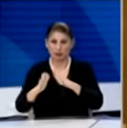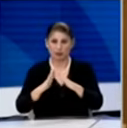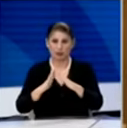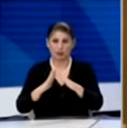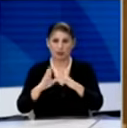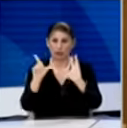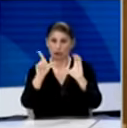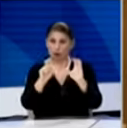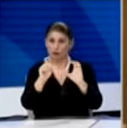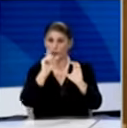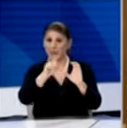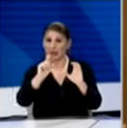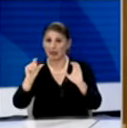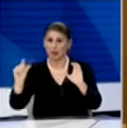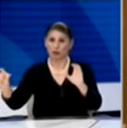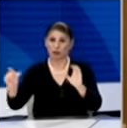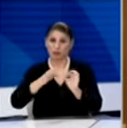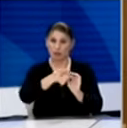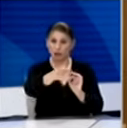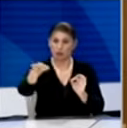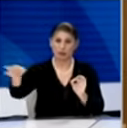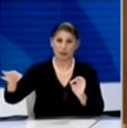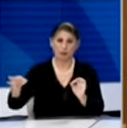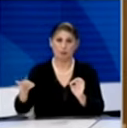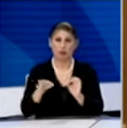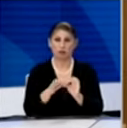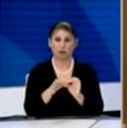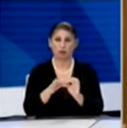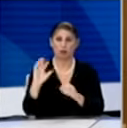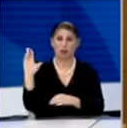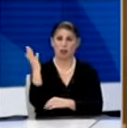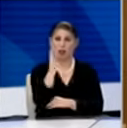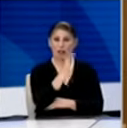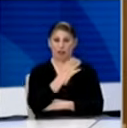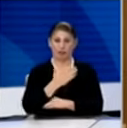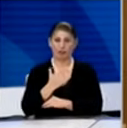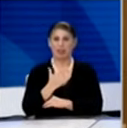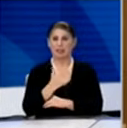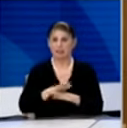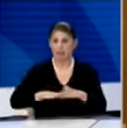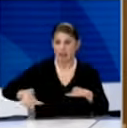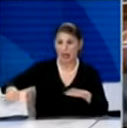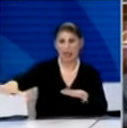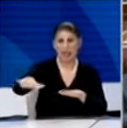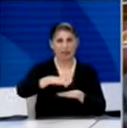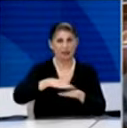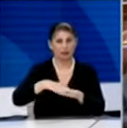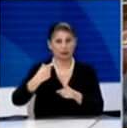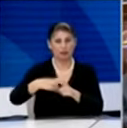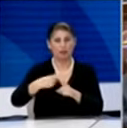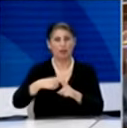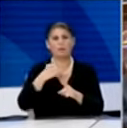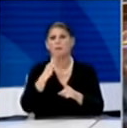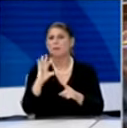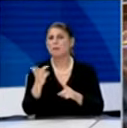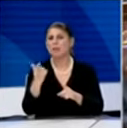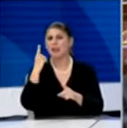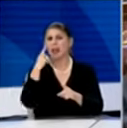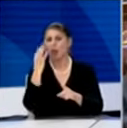των 70 εκατομμυρίων στρεμμάτων δασικής έκτασης στην πατρίδα μας και με ποια